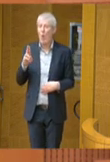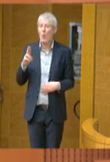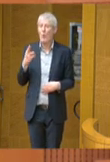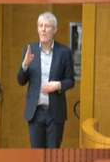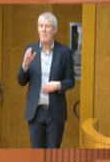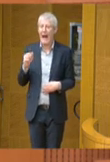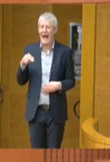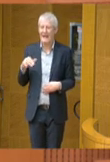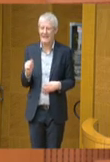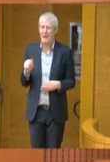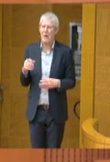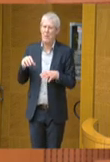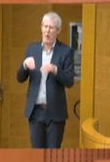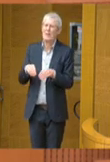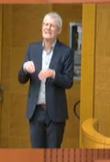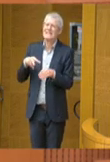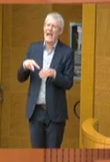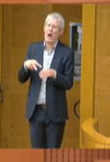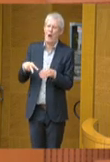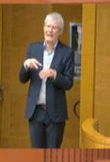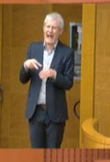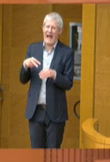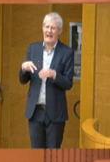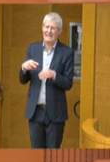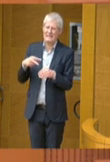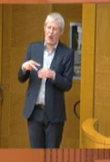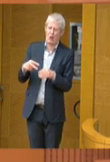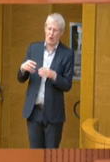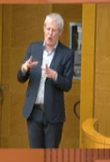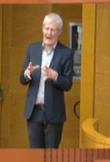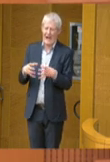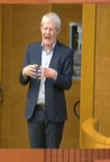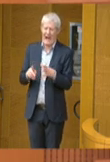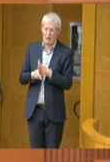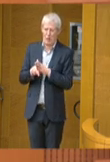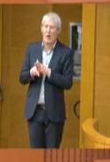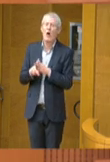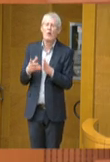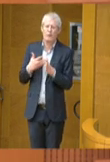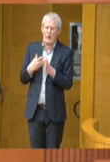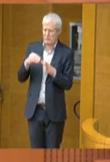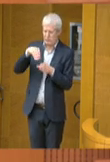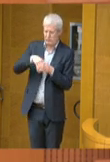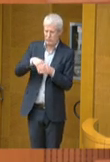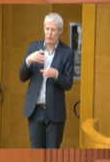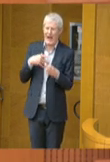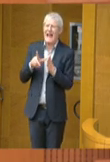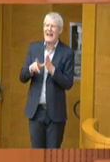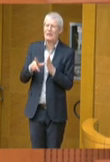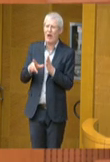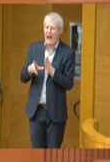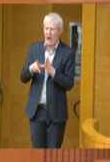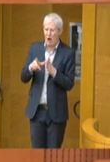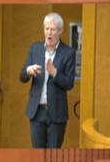di istruzione secondaria di secondo grado che comprende al suo interno diverse anime, quella liceale,